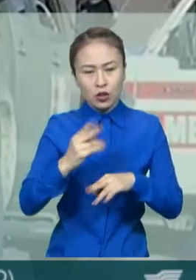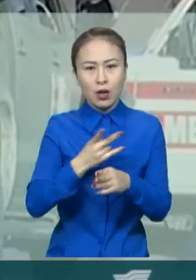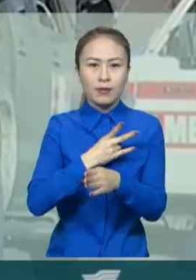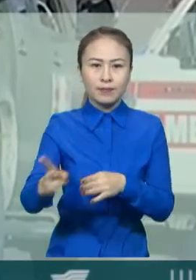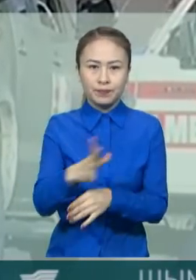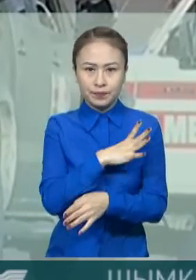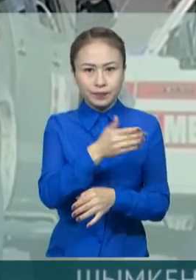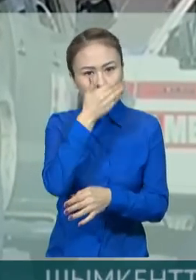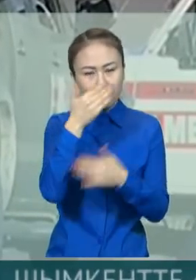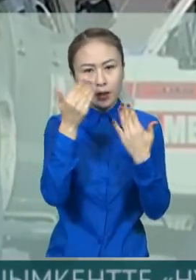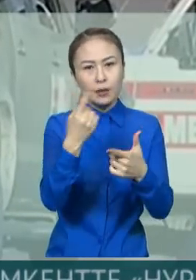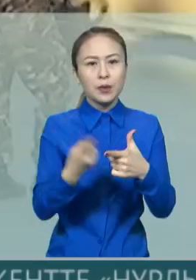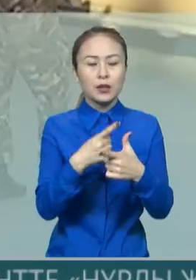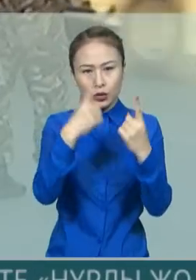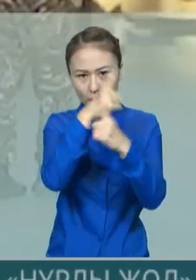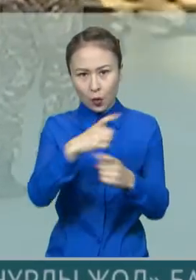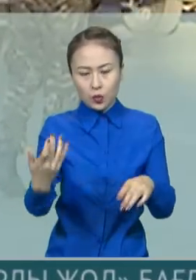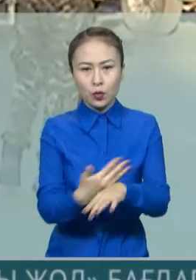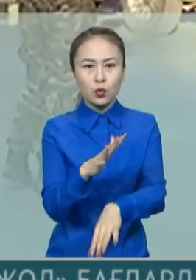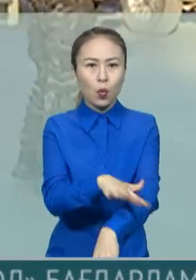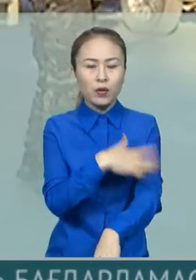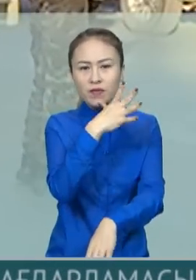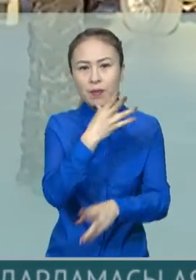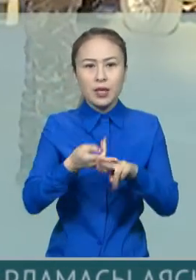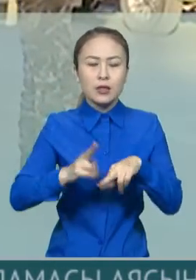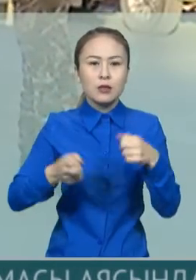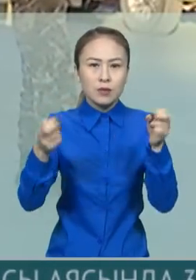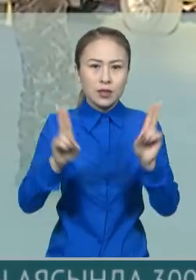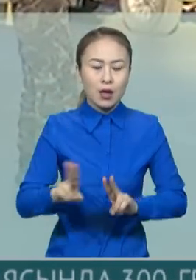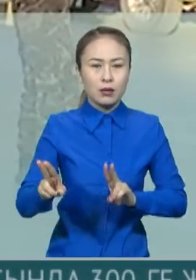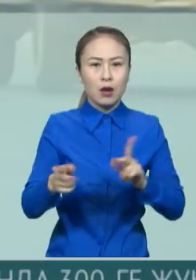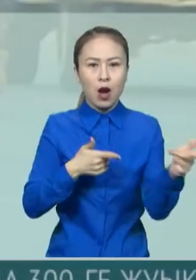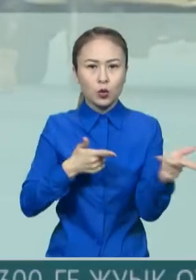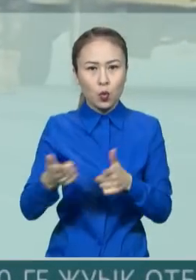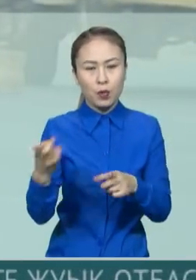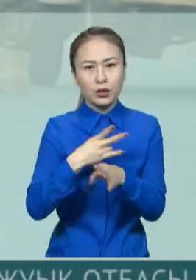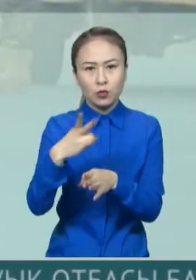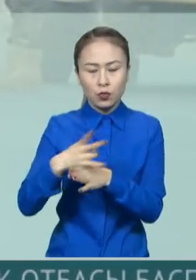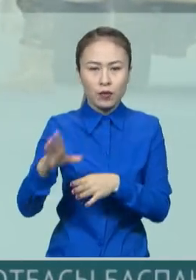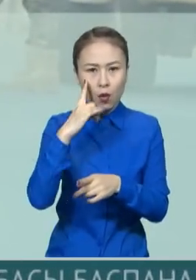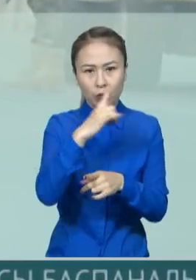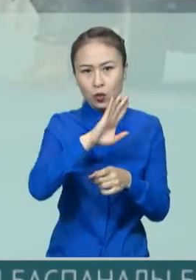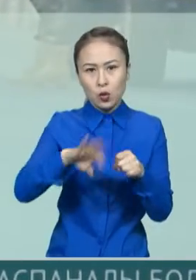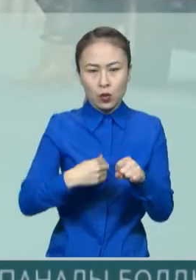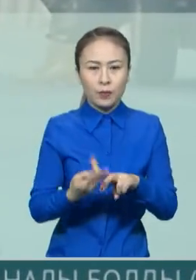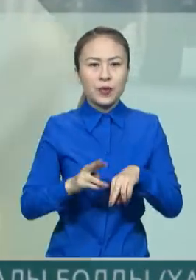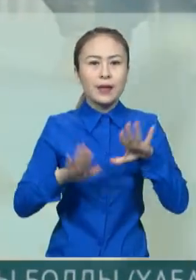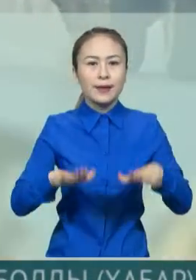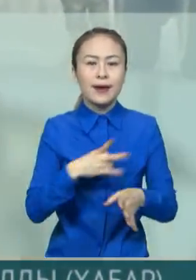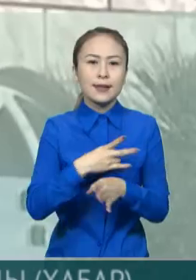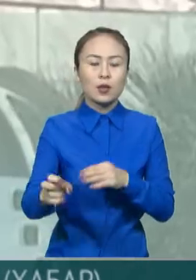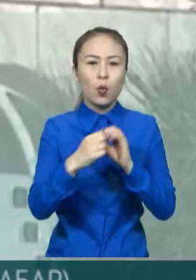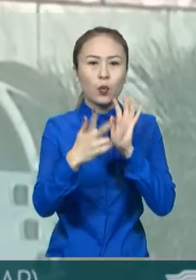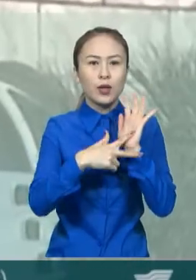жасады. Ауғанстан билігі мәлімдегенде ұзаққа созылған арнайы операцияның нәтижесінде экстремистердің көзі жойылды. Соңғы деректер